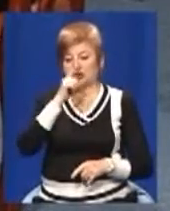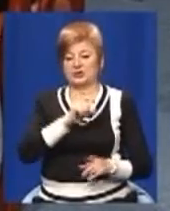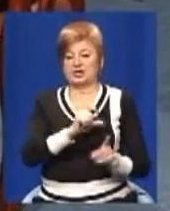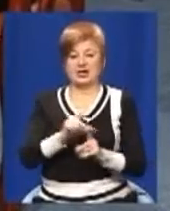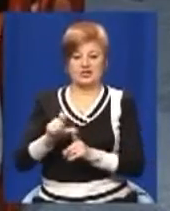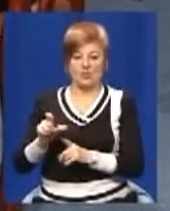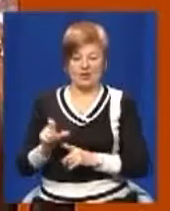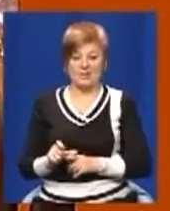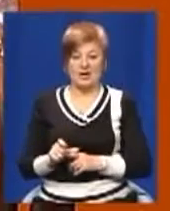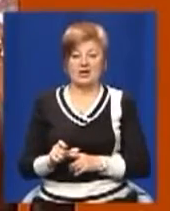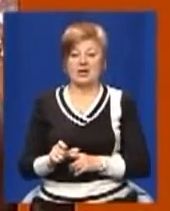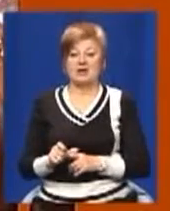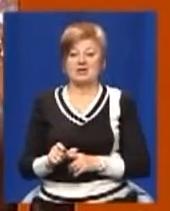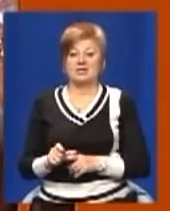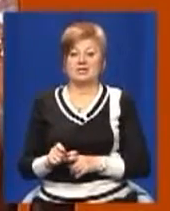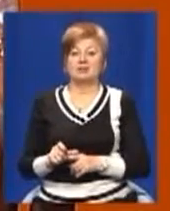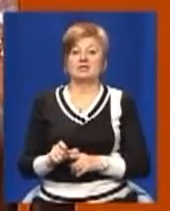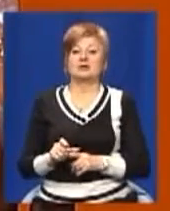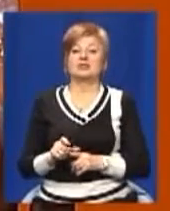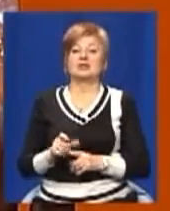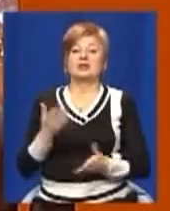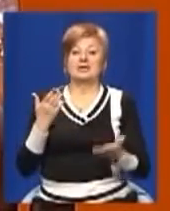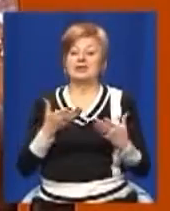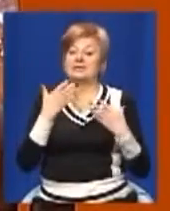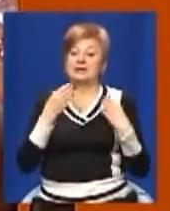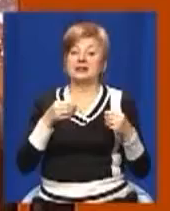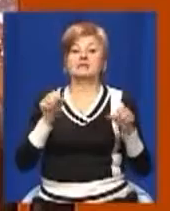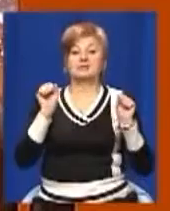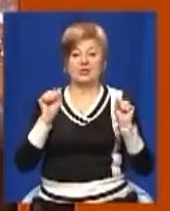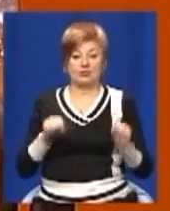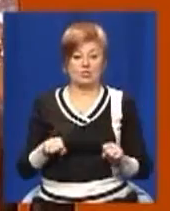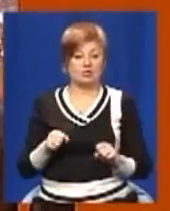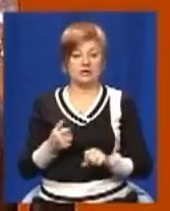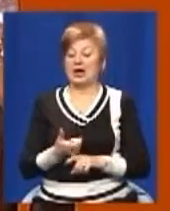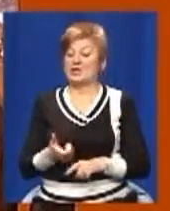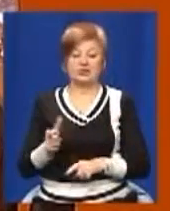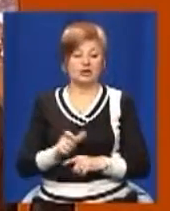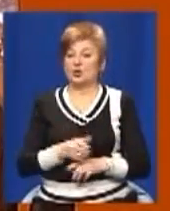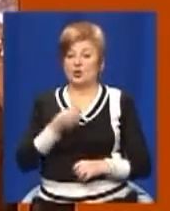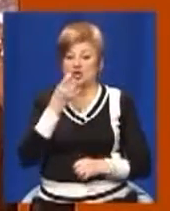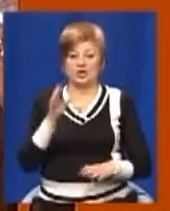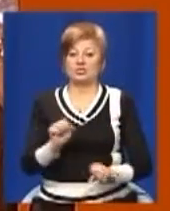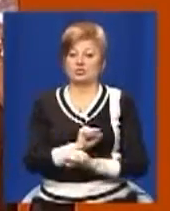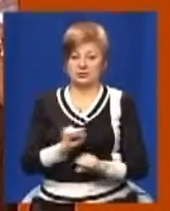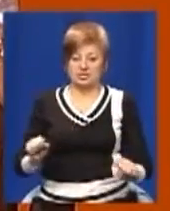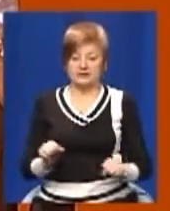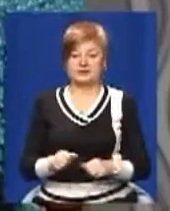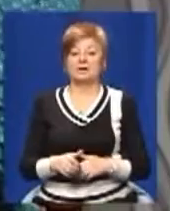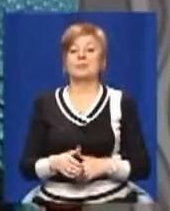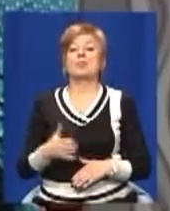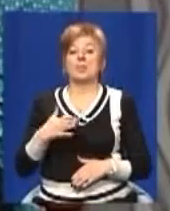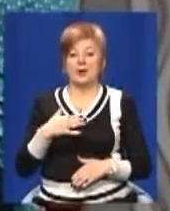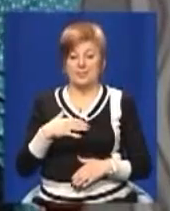взагалі якісь незрозумілі речі. Якщо це гарно, то можна. Якщо так не дуже гарно, то не можна. Тож